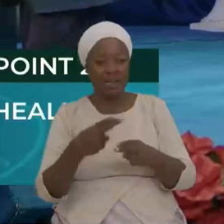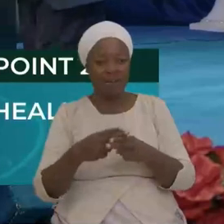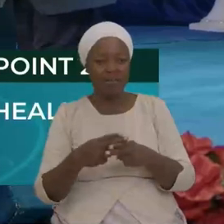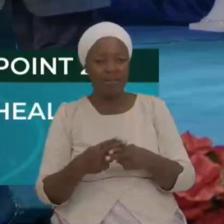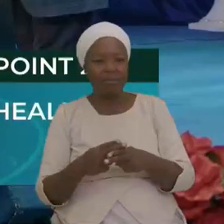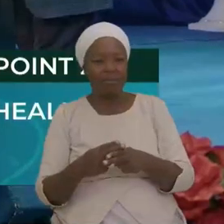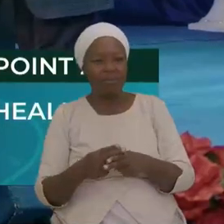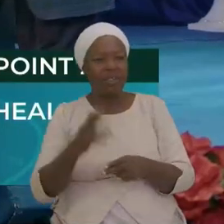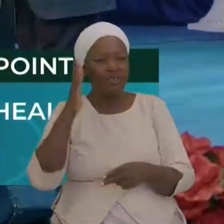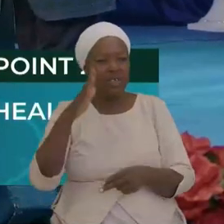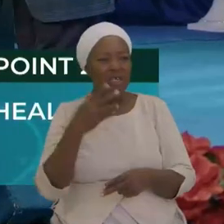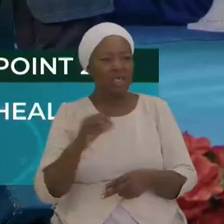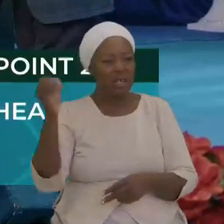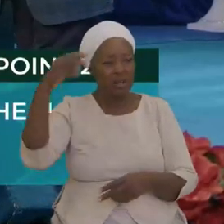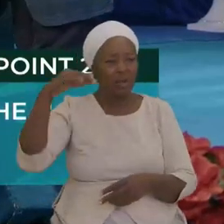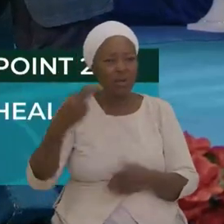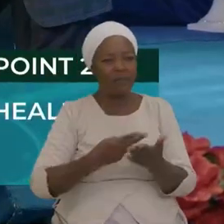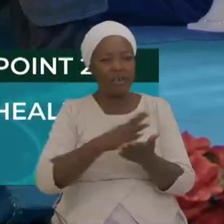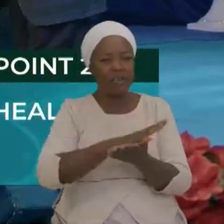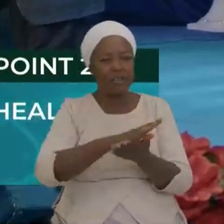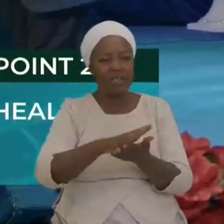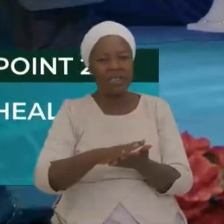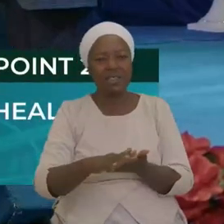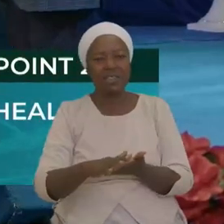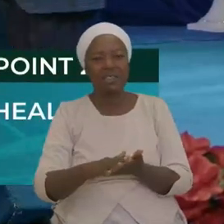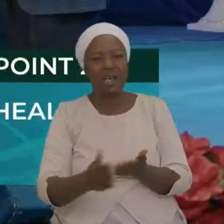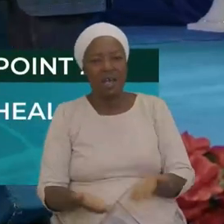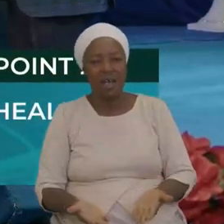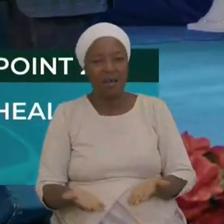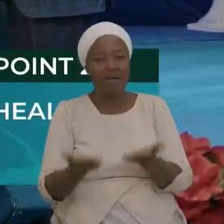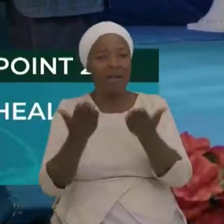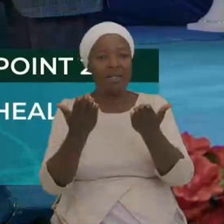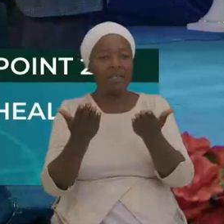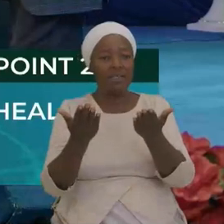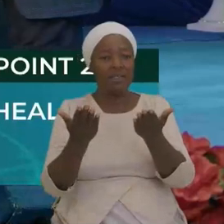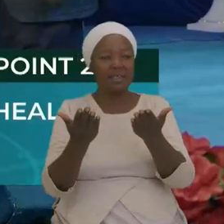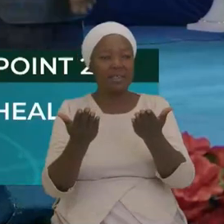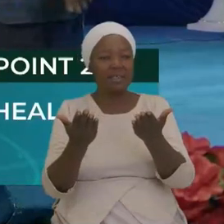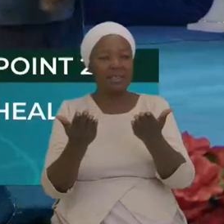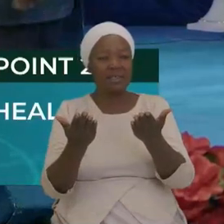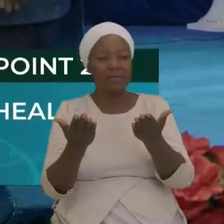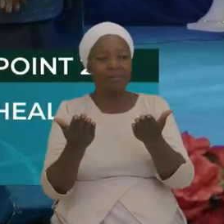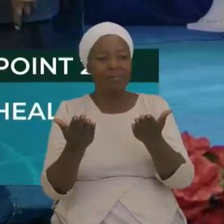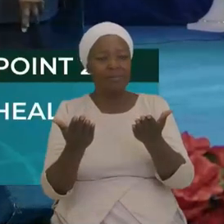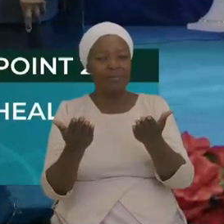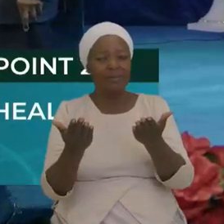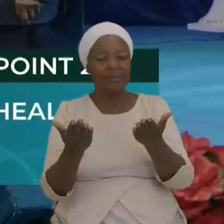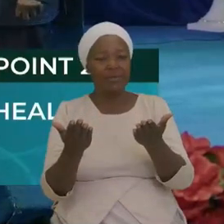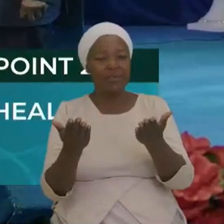Malachie 4, 2. Pour vous qui craignez mon nom, le soleil de la justice se lèvera